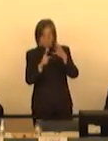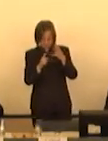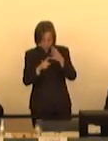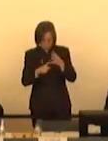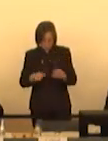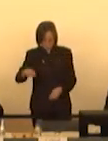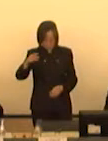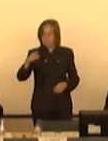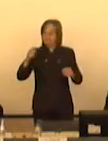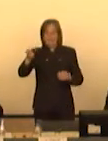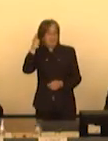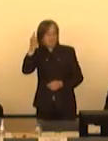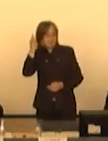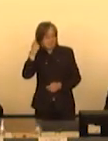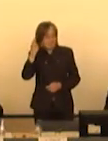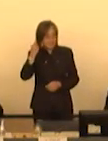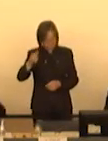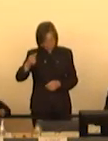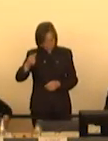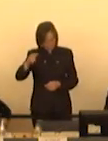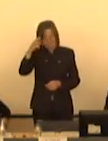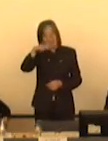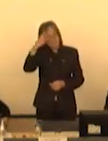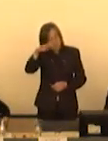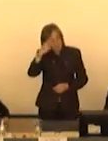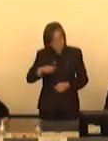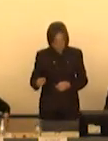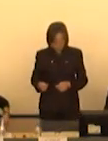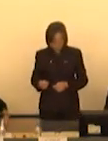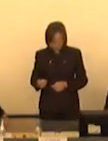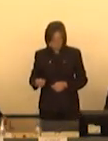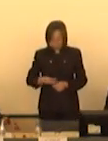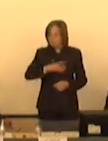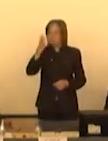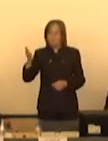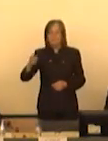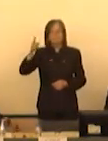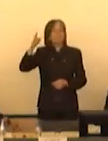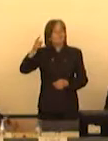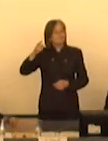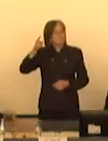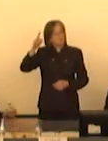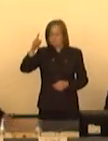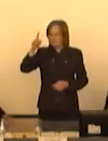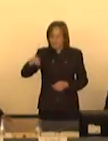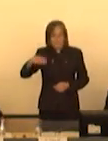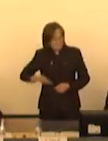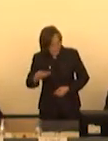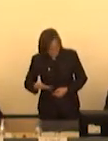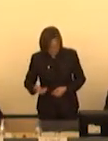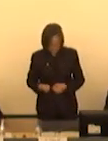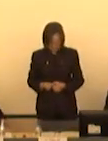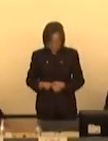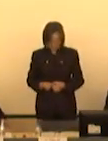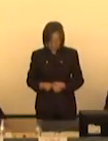fa al quart motiu que vull destacar-ne és pel que fa a la resta d'estudiants de la Universitat Pompeu Fabra.